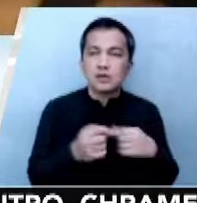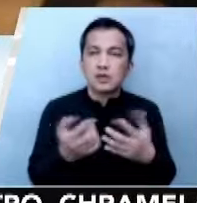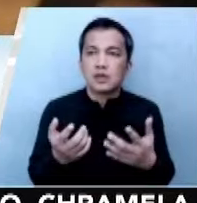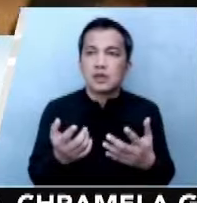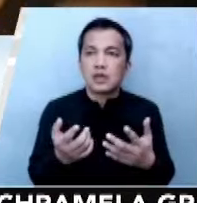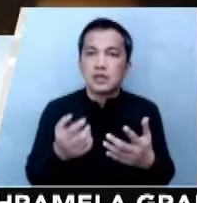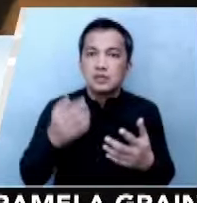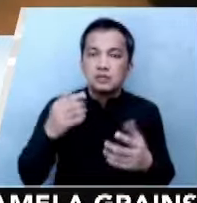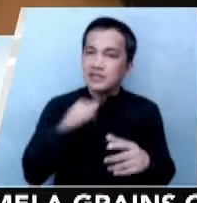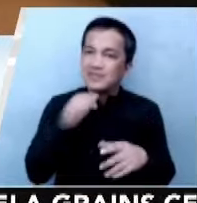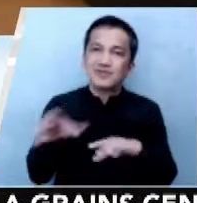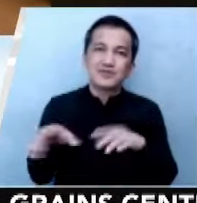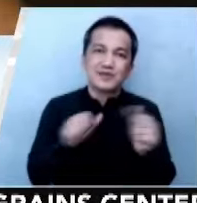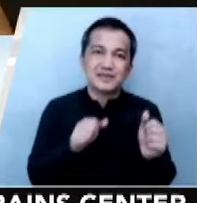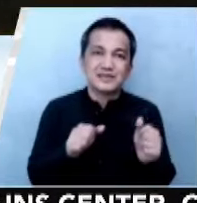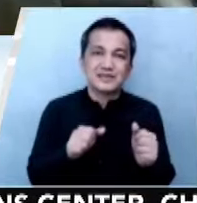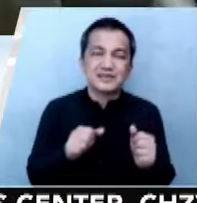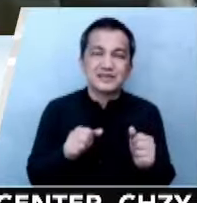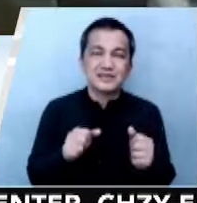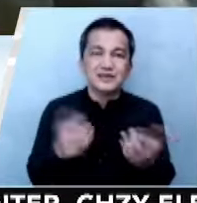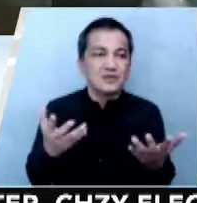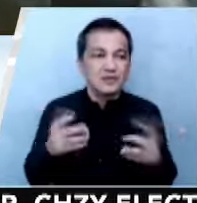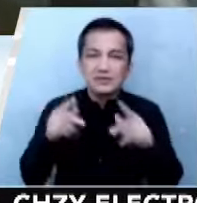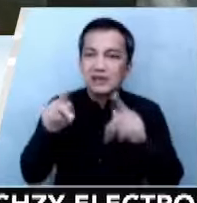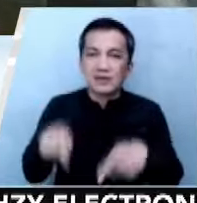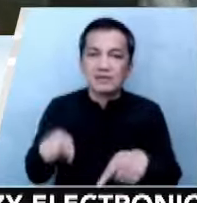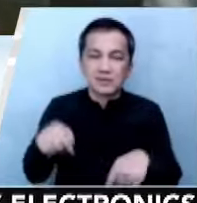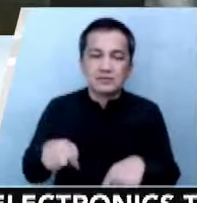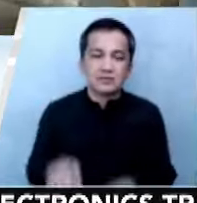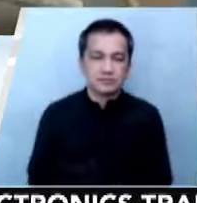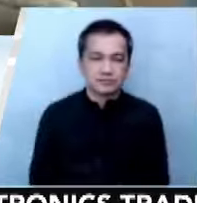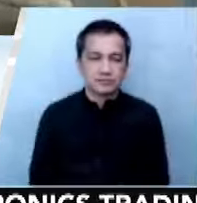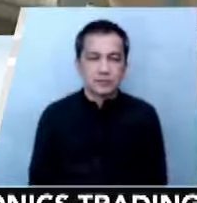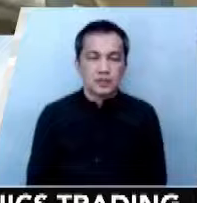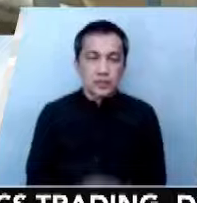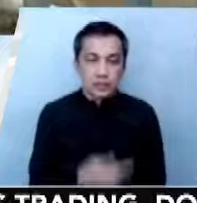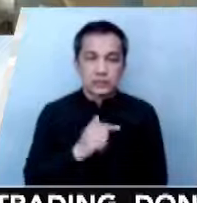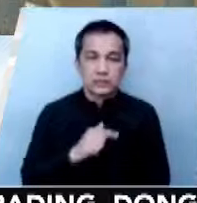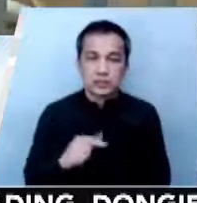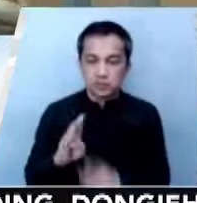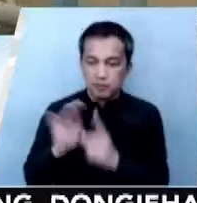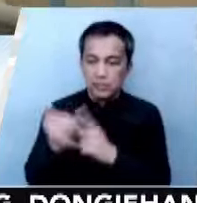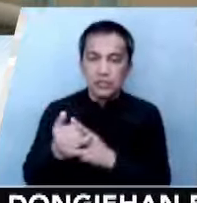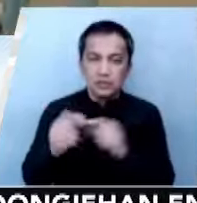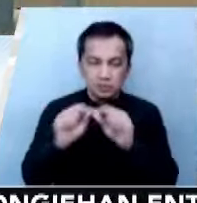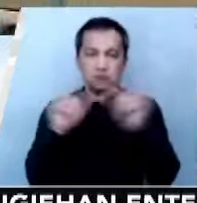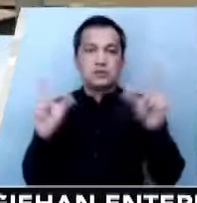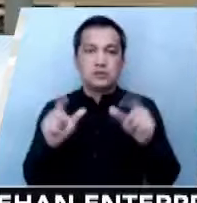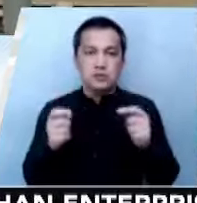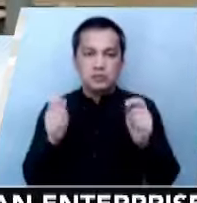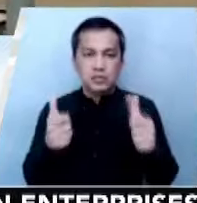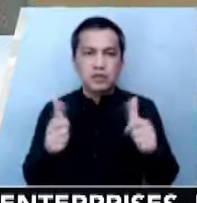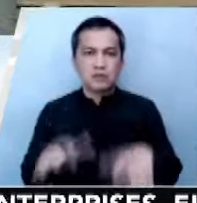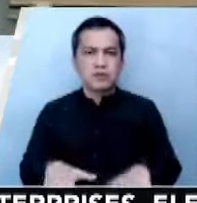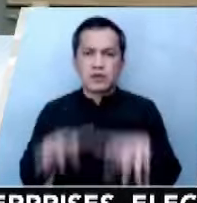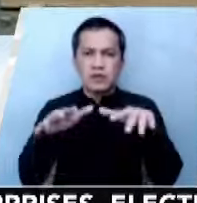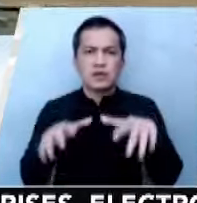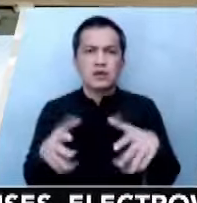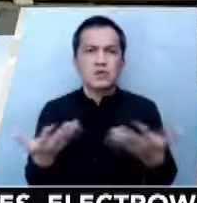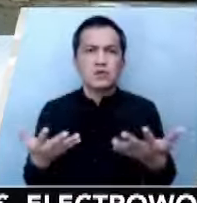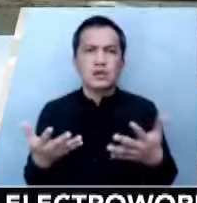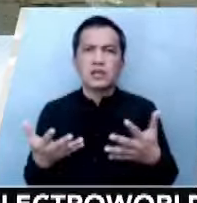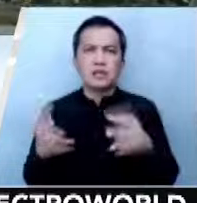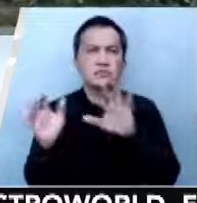umalis. Siyempre, walang tao dito. Labis ding ikinagulat ng barangay ang biglang pagbaha dahil hindi naman daw malakas at tuloy-tuloy ang